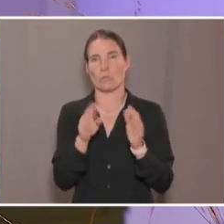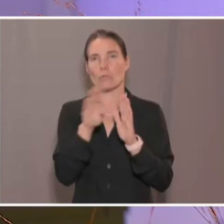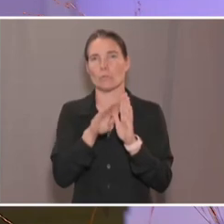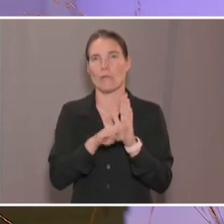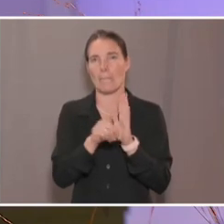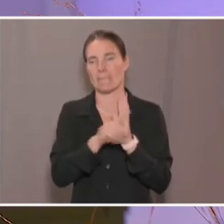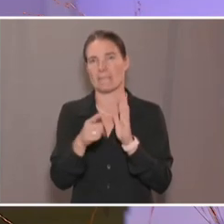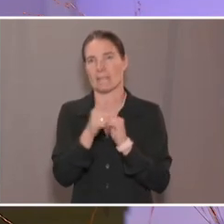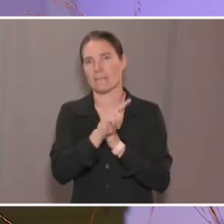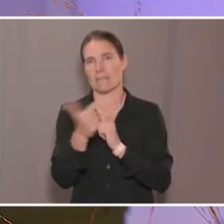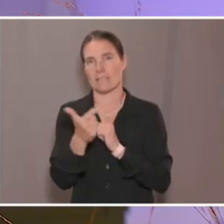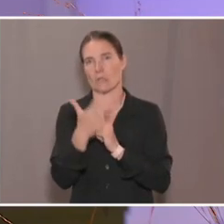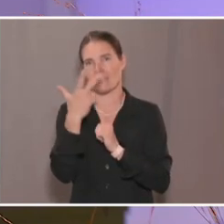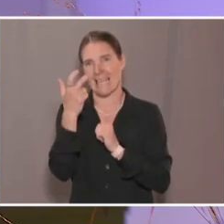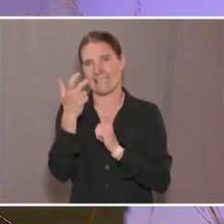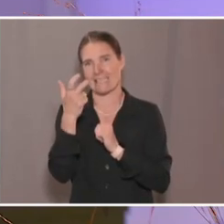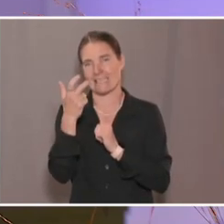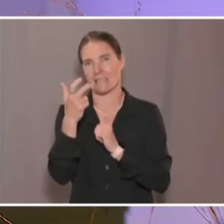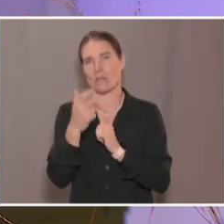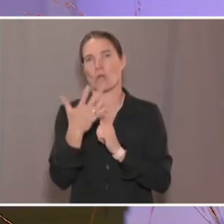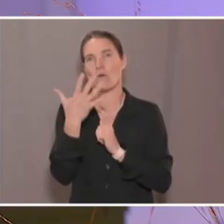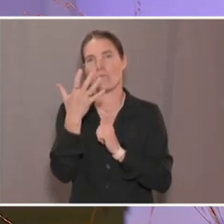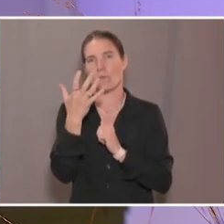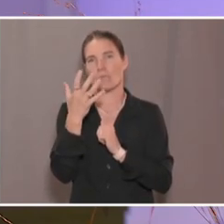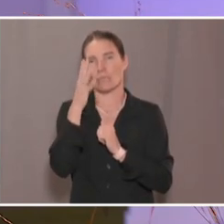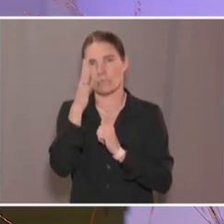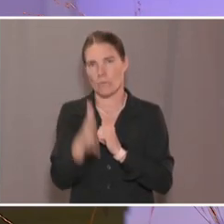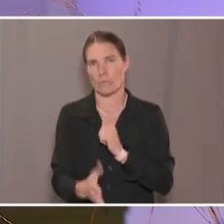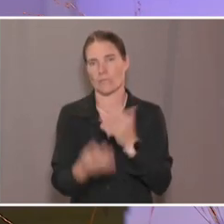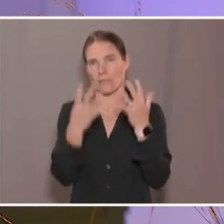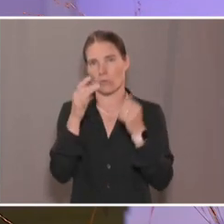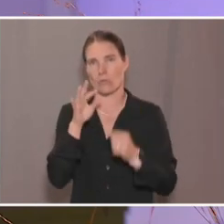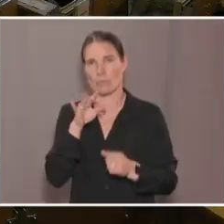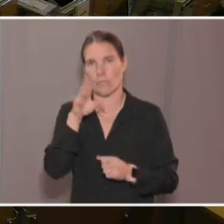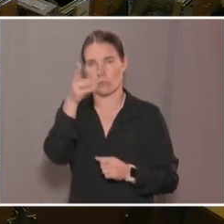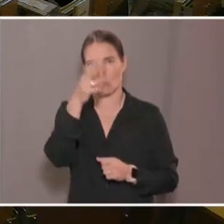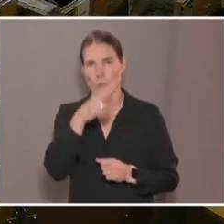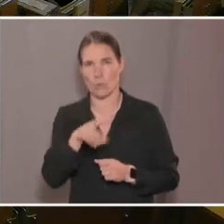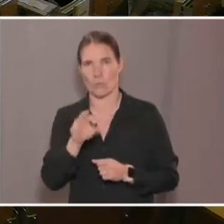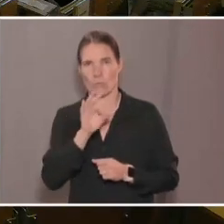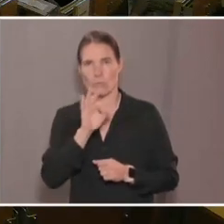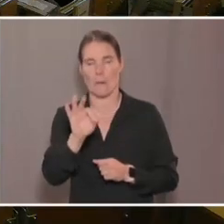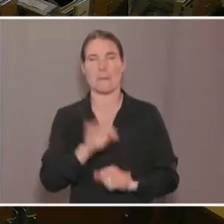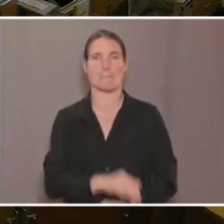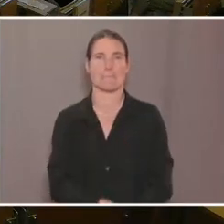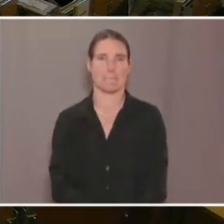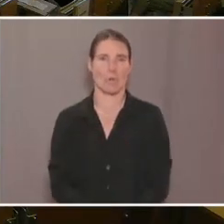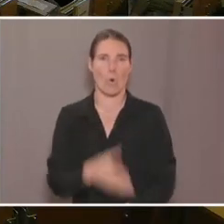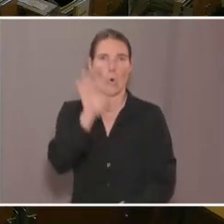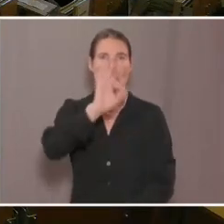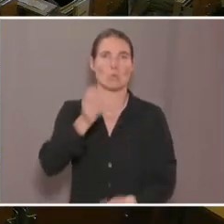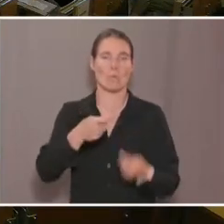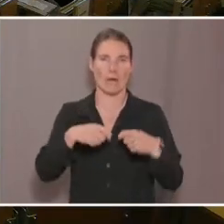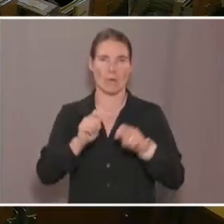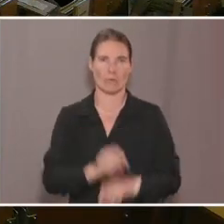Jahr 2030 590 Millionen Euro eingestellt für Projekte im Hochschulbau,